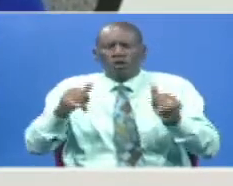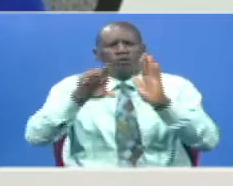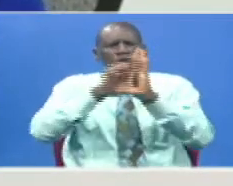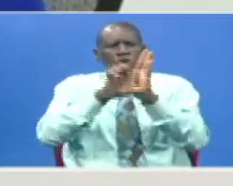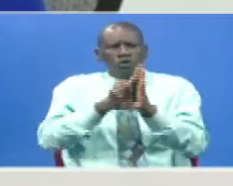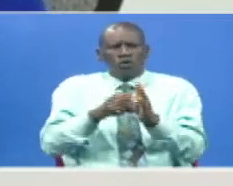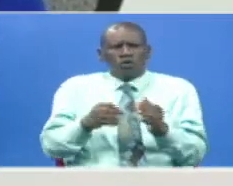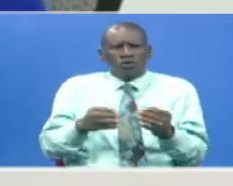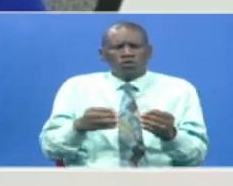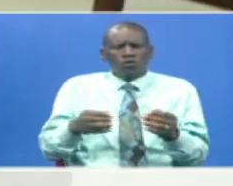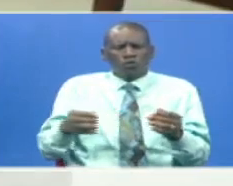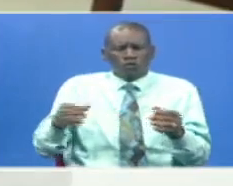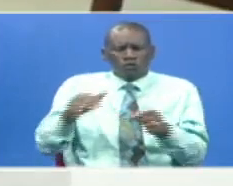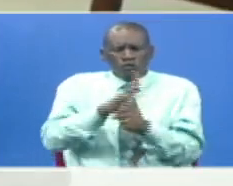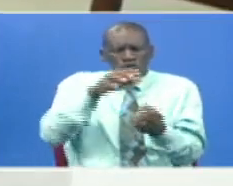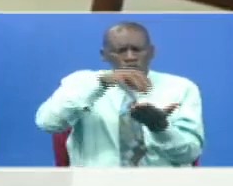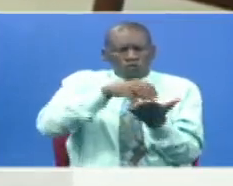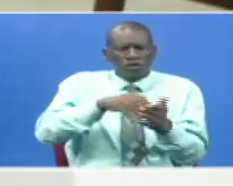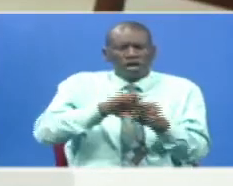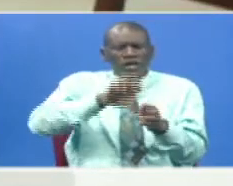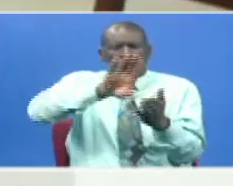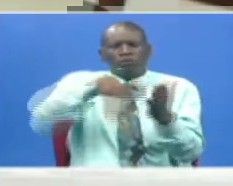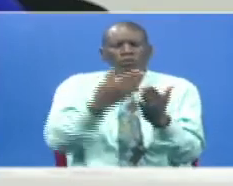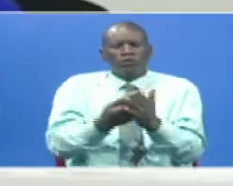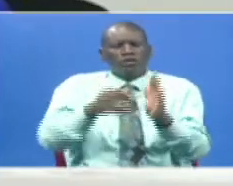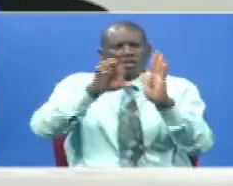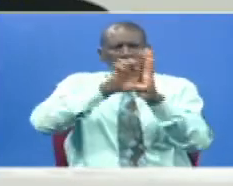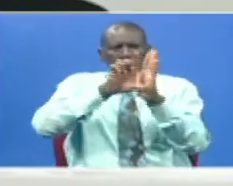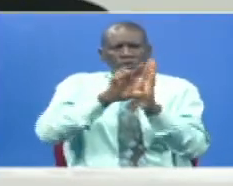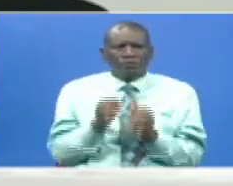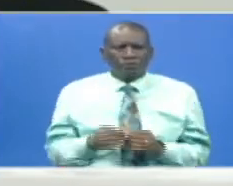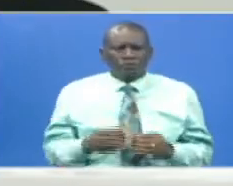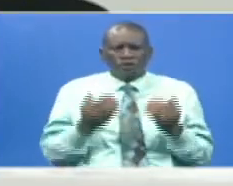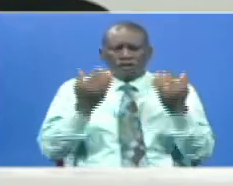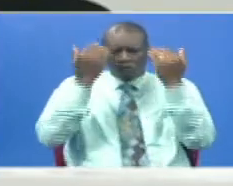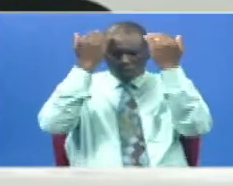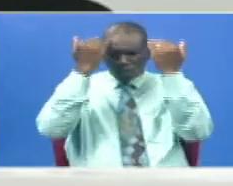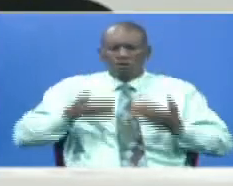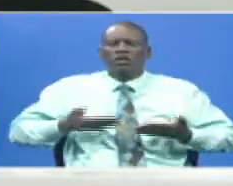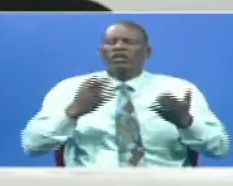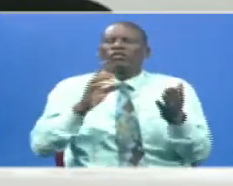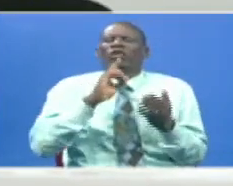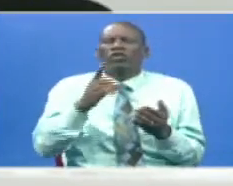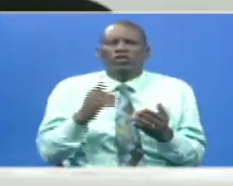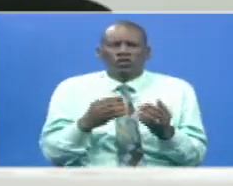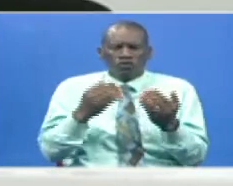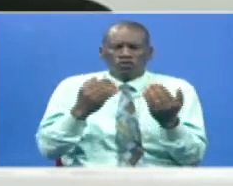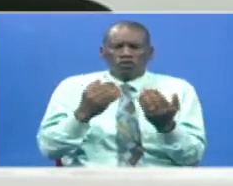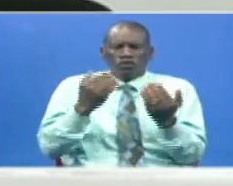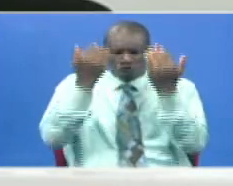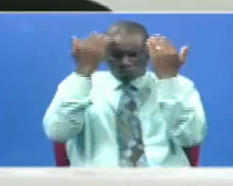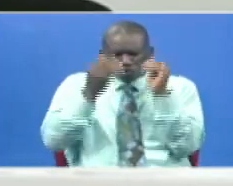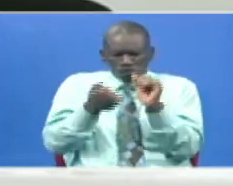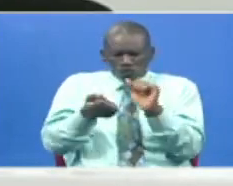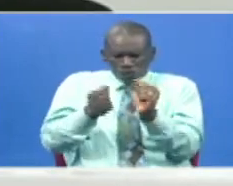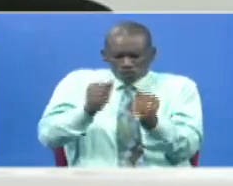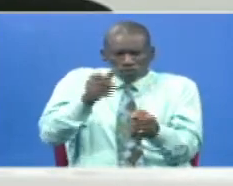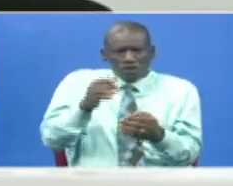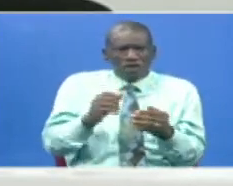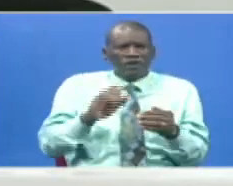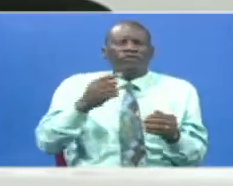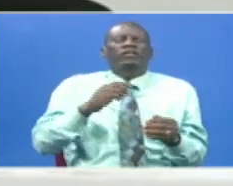kujaza nafasi hiyo kama inavyopendekezwa kwenye sheria. The court issues an order of judicial review by way of certiorari, quashing the first